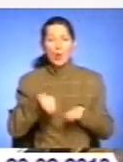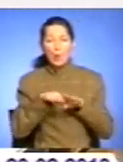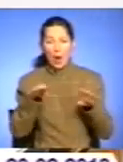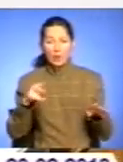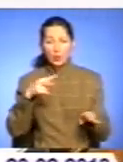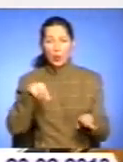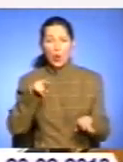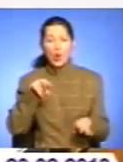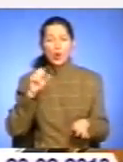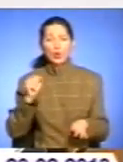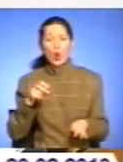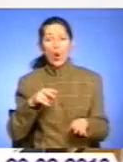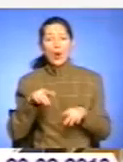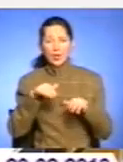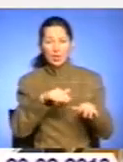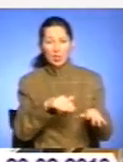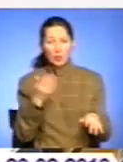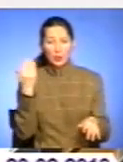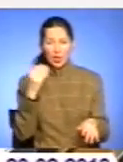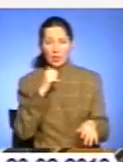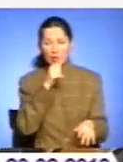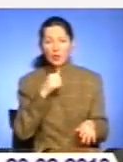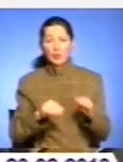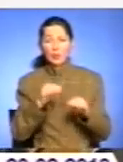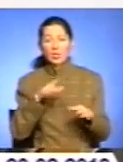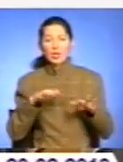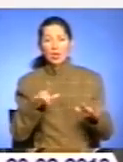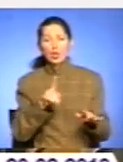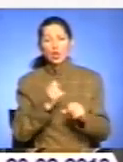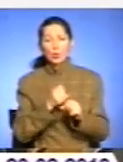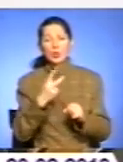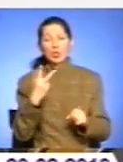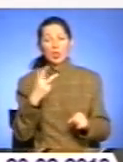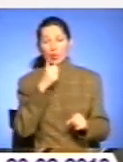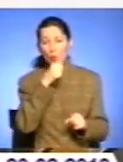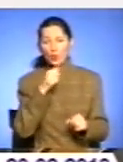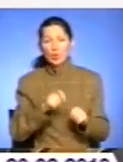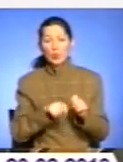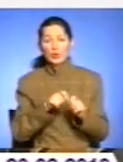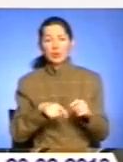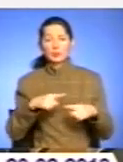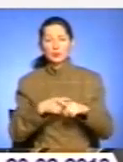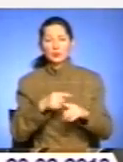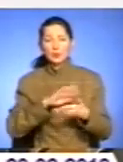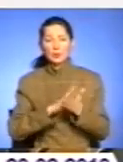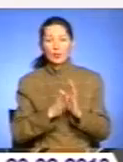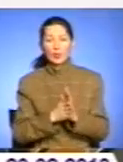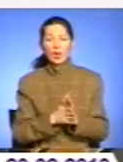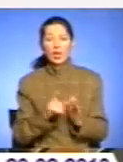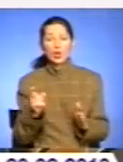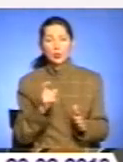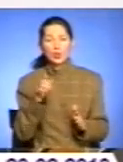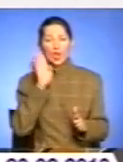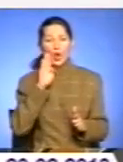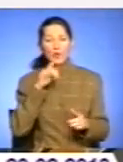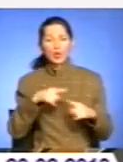попередні роки та розробити заходи щодо роботи в 2013 році. Перевірити технічний стан водогосподарських і гідротехнічних споруд, що знаходяться